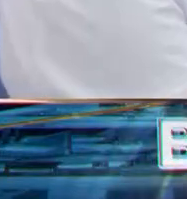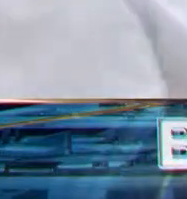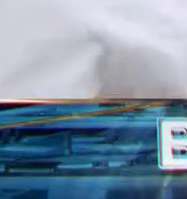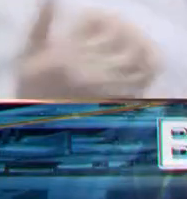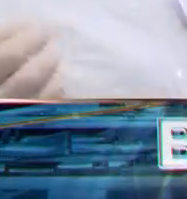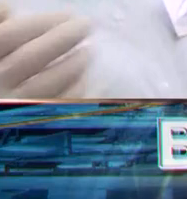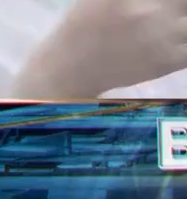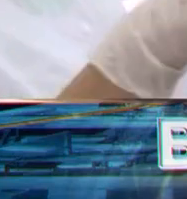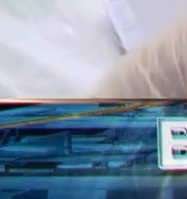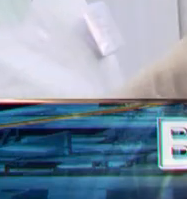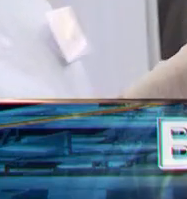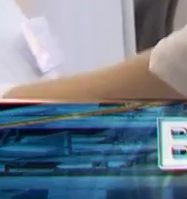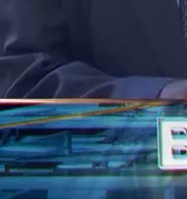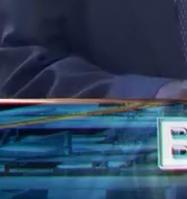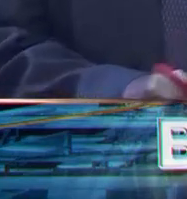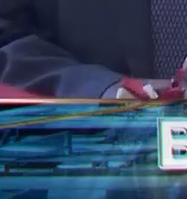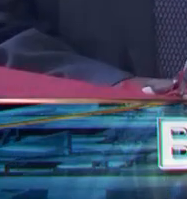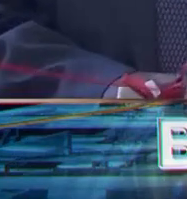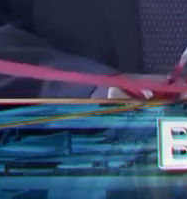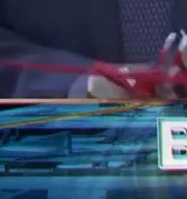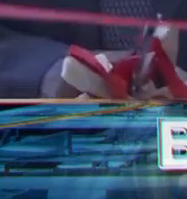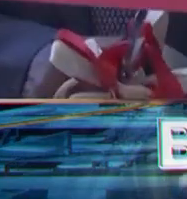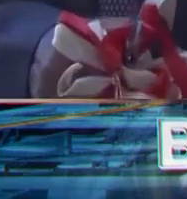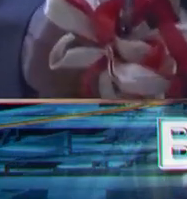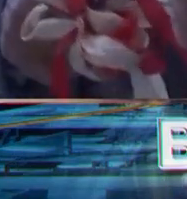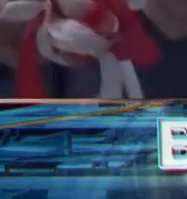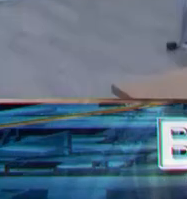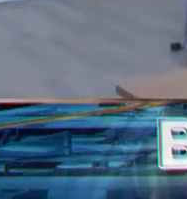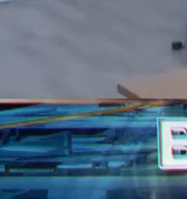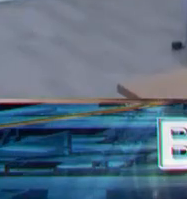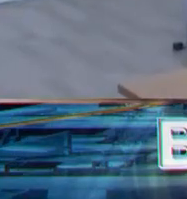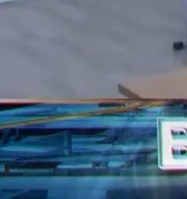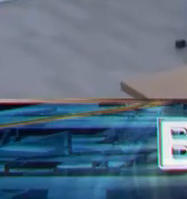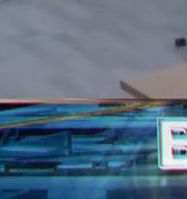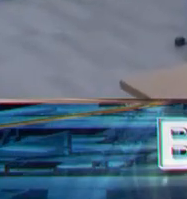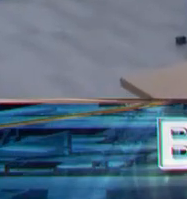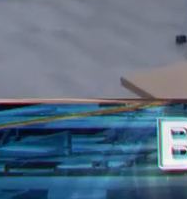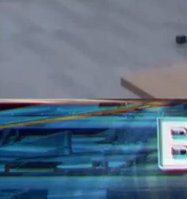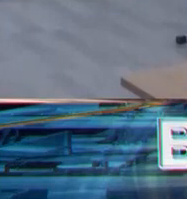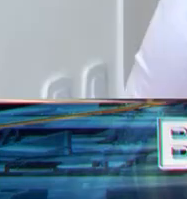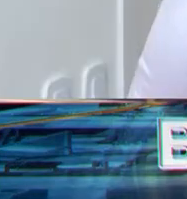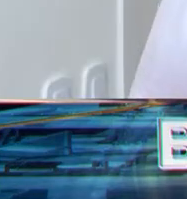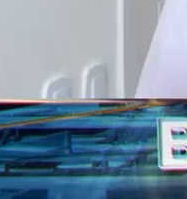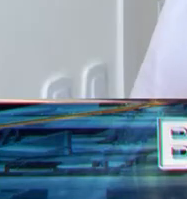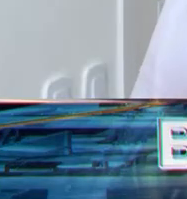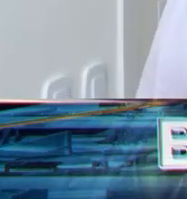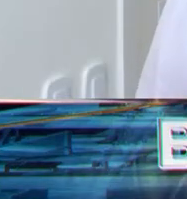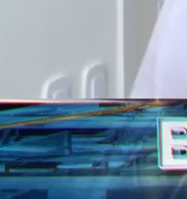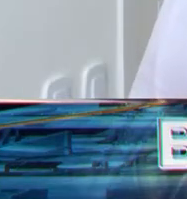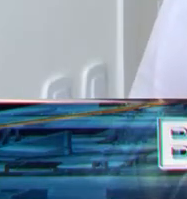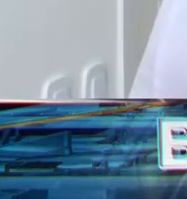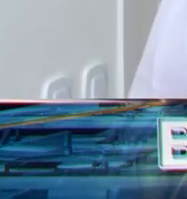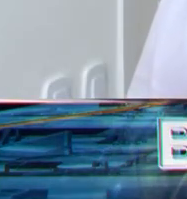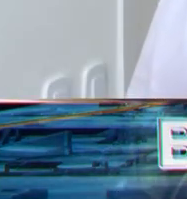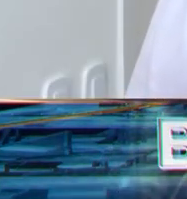Дәрігерлік амбулатория мен 120 орындық орта мектеп. Көксу ауданында бүгін ел игілігіне берілді. 30 километр